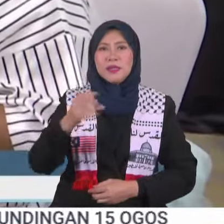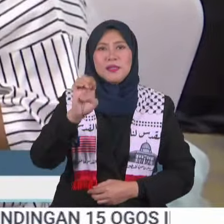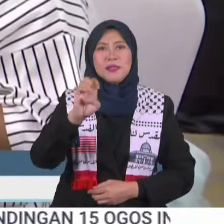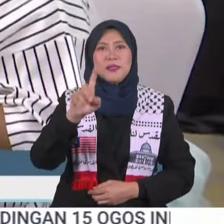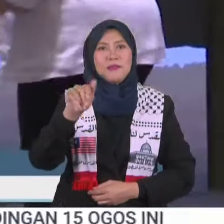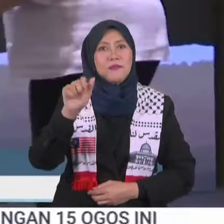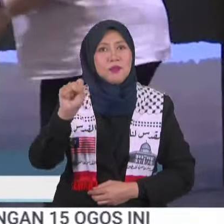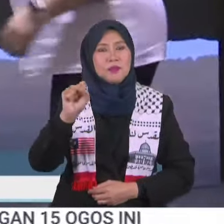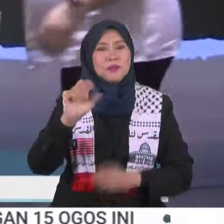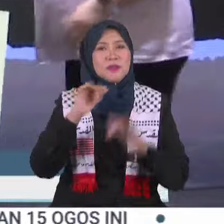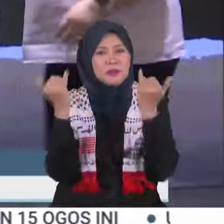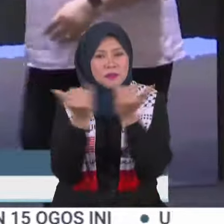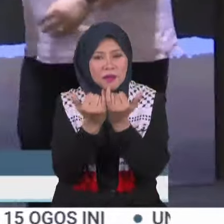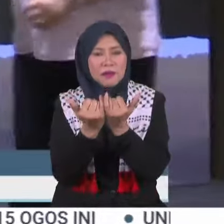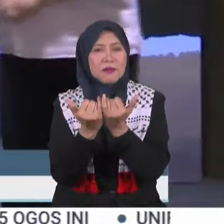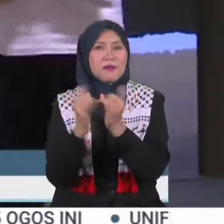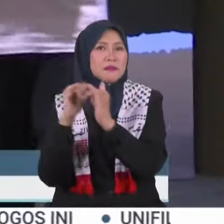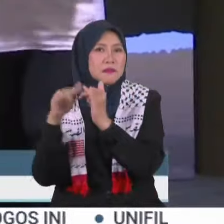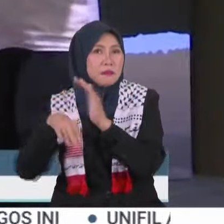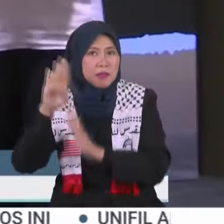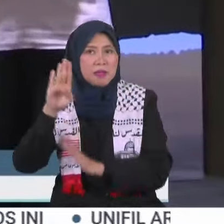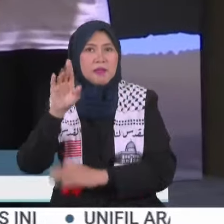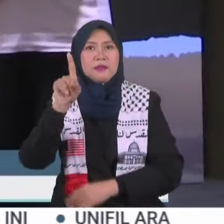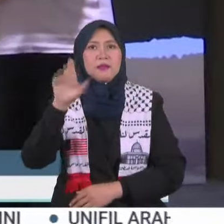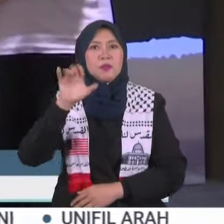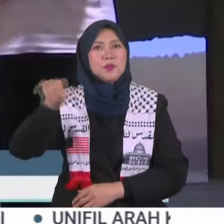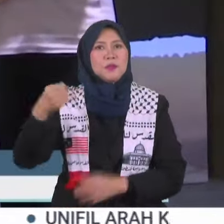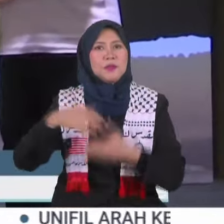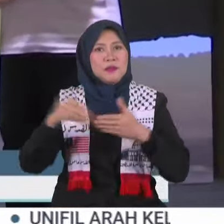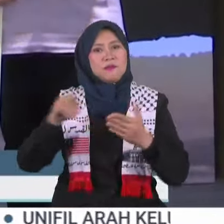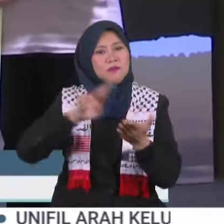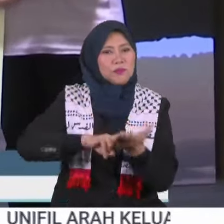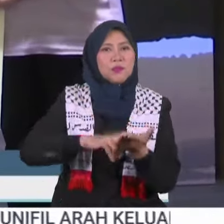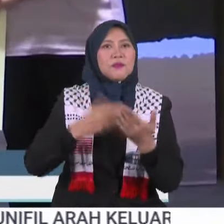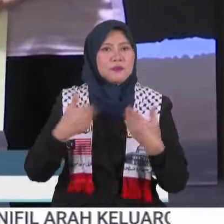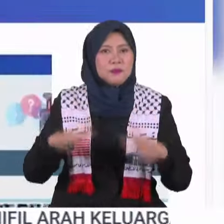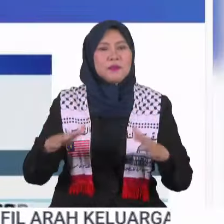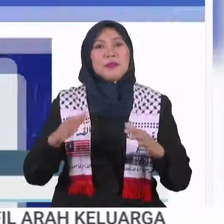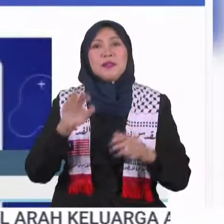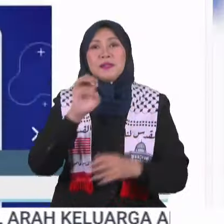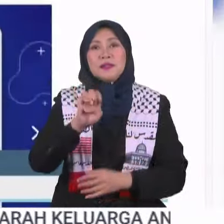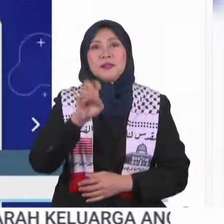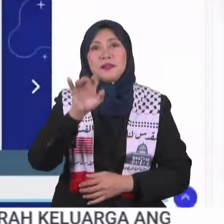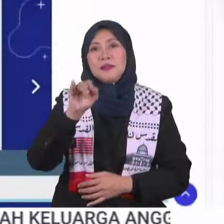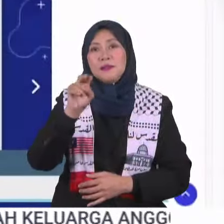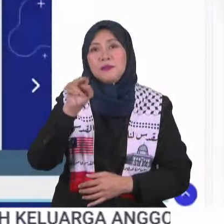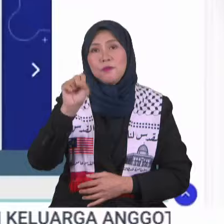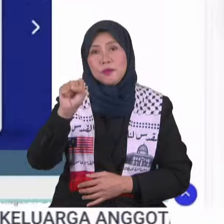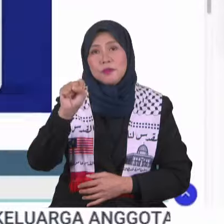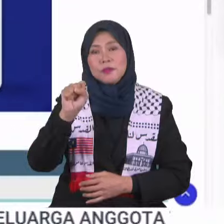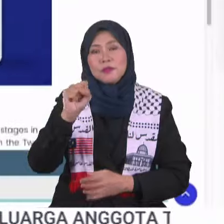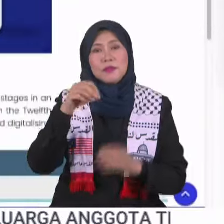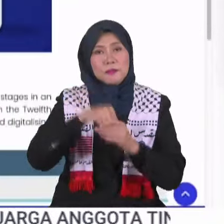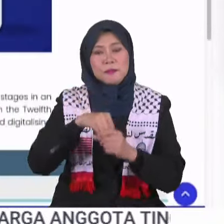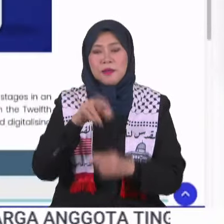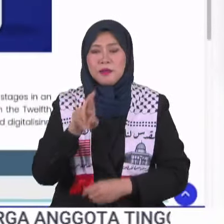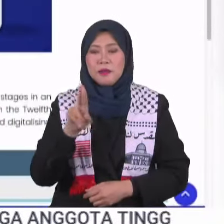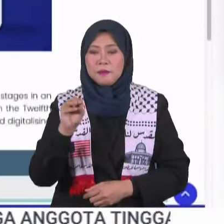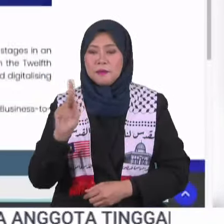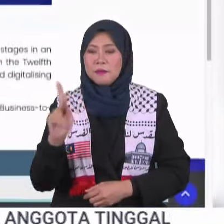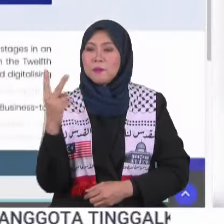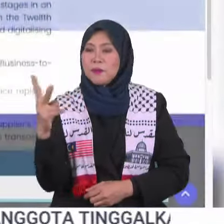daripada syarikat-syarikat berpendapatan lebih RM100 juta. Inisiatif e-invoice di bawah rancangan Malaysia